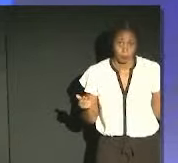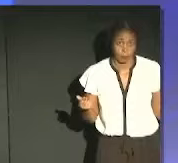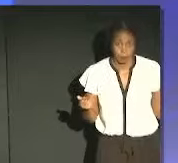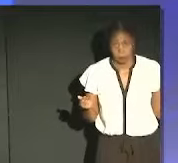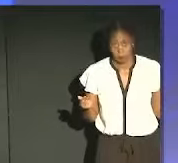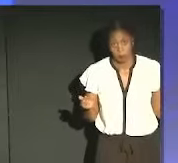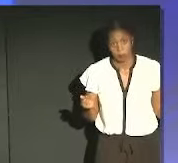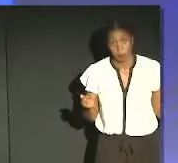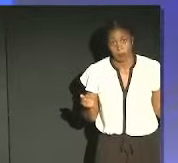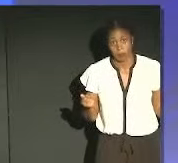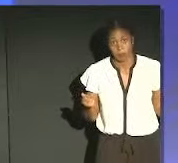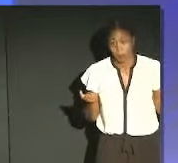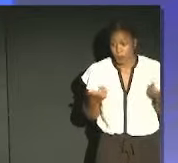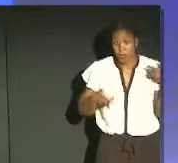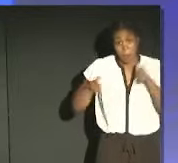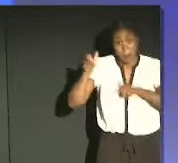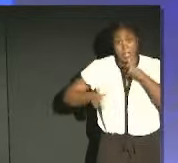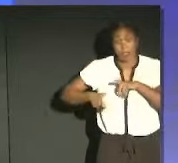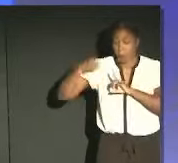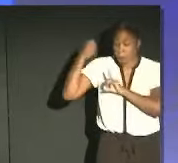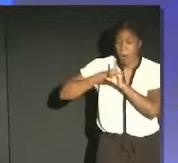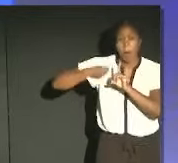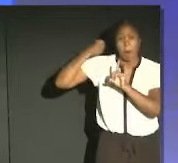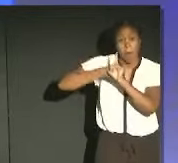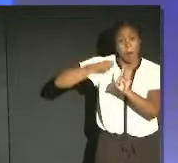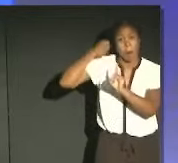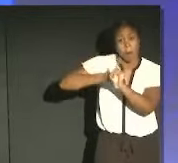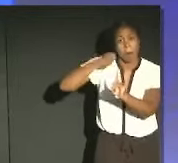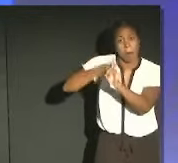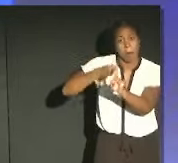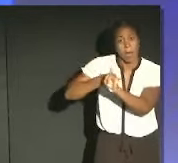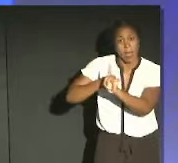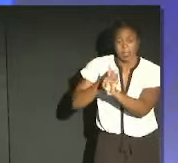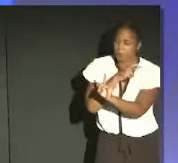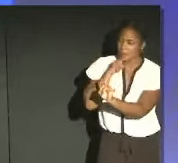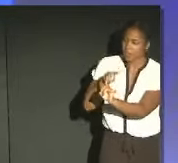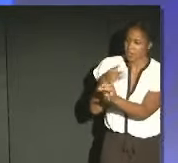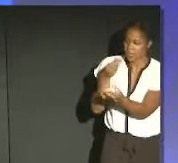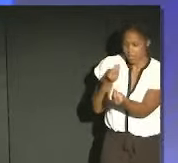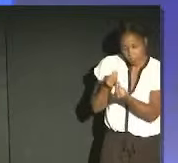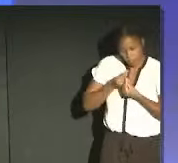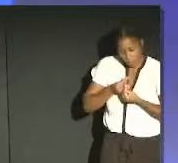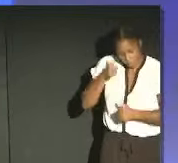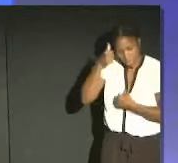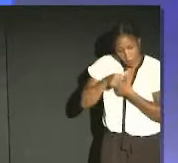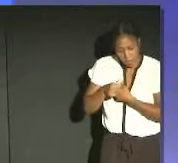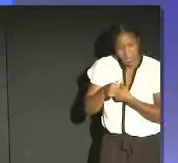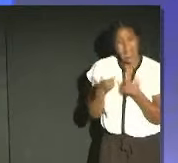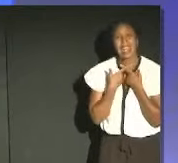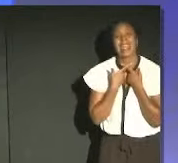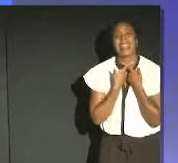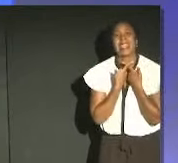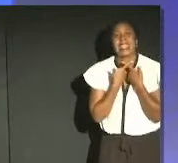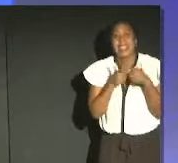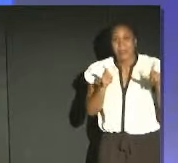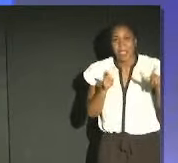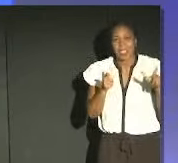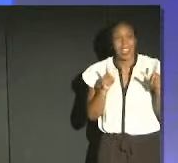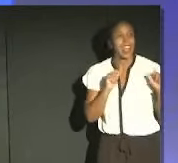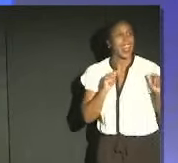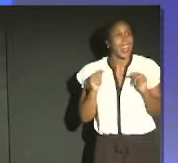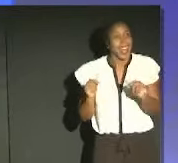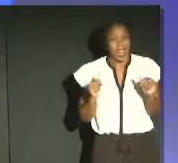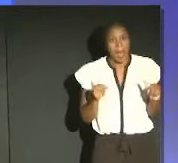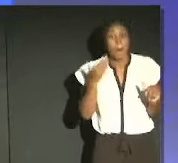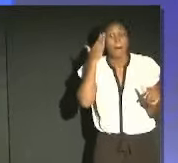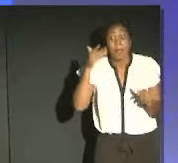ces êtres qui ont lutté au fil des siècles nous rappelle quelque chose de fondamental celle de dire que la liberté n'existe pas sans ses défenseurs